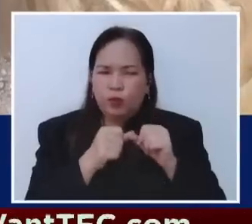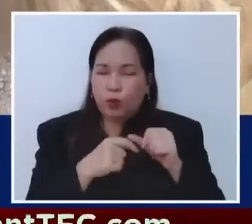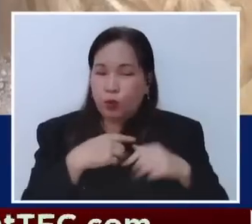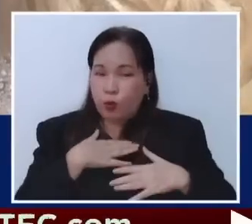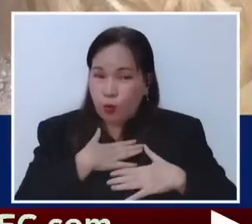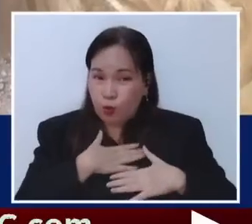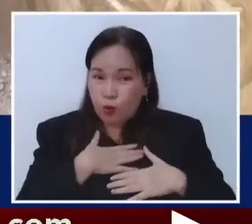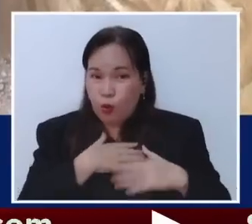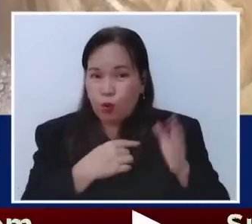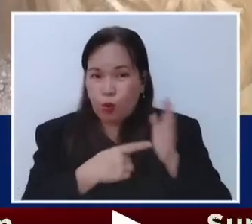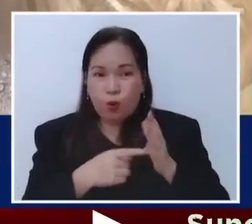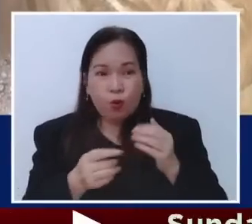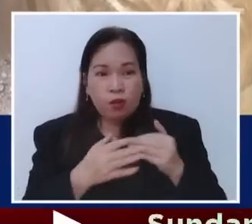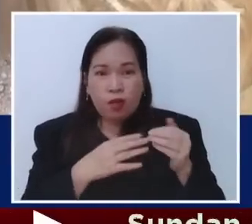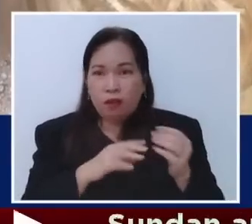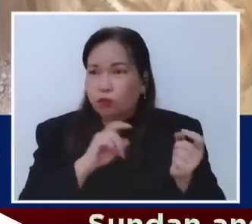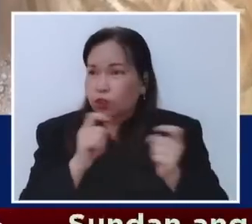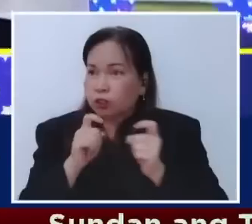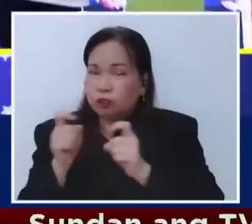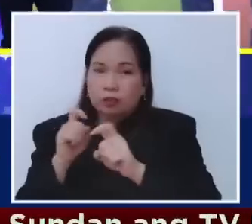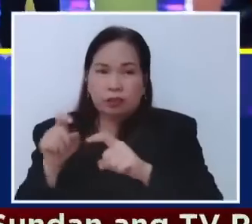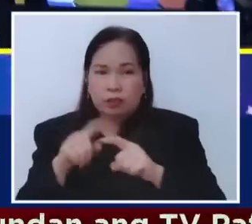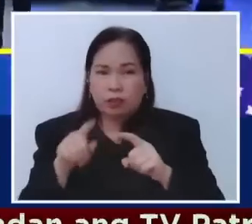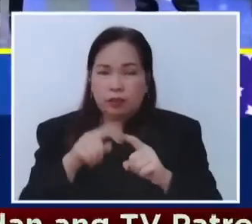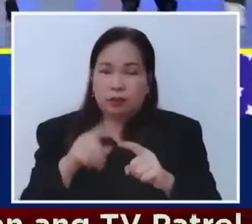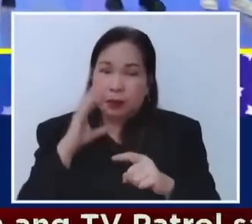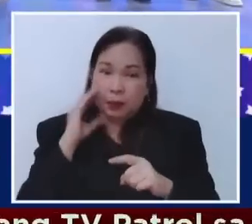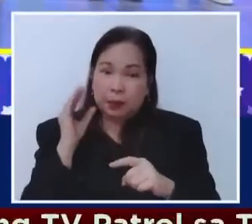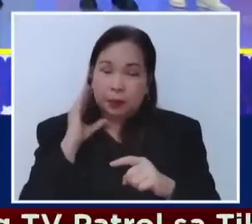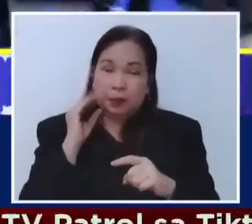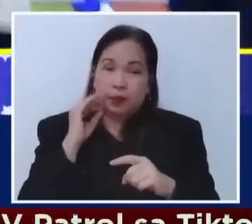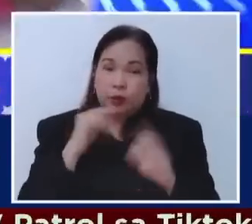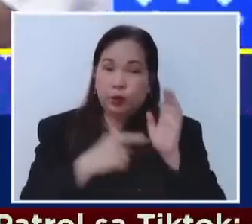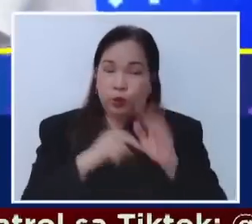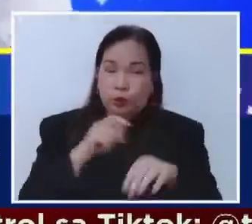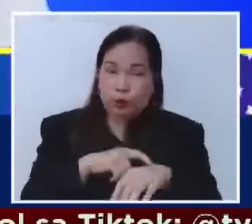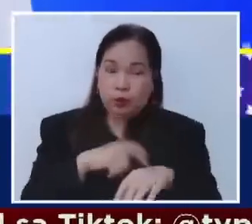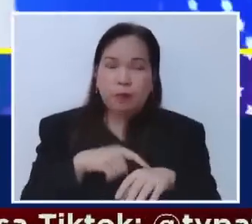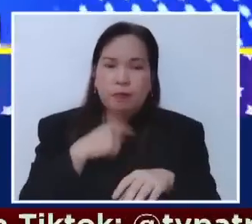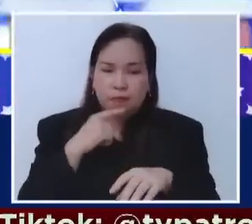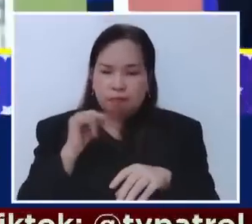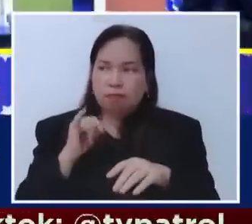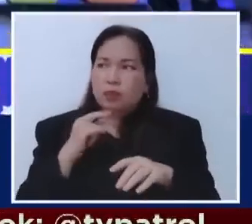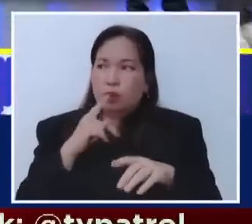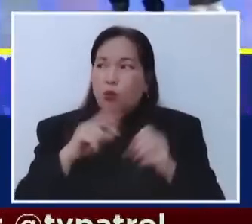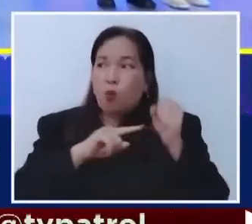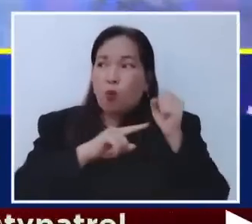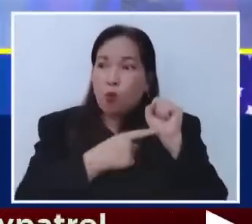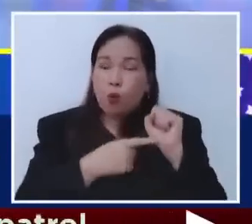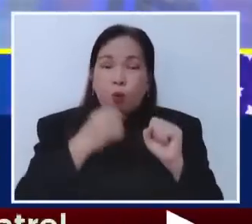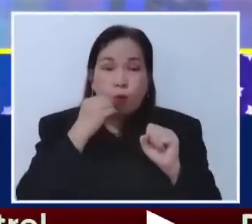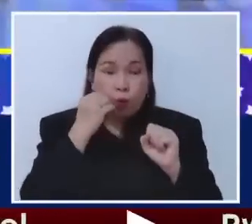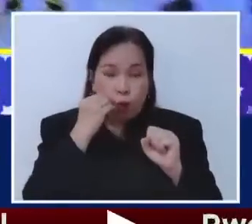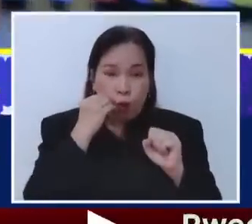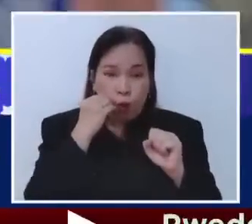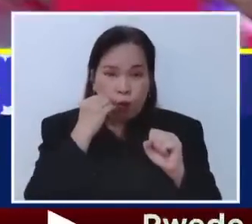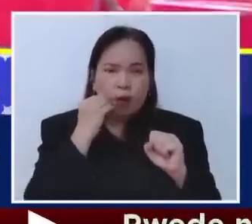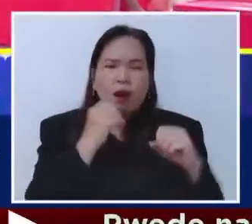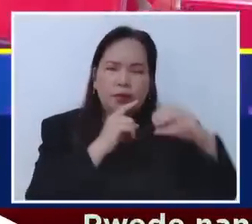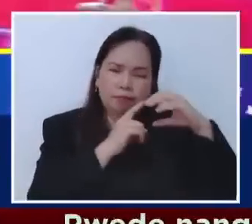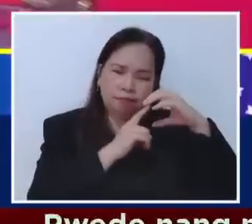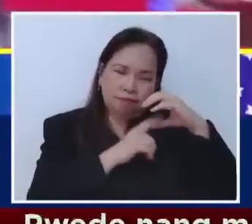sa kabila ng mga pinagdadaanan ng It's Showtime. Para kay Vice, mananatiling original na tahanan ng It's Showtime ang puso ng